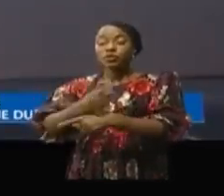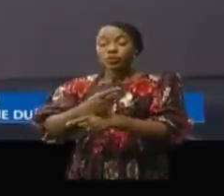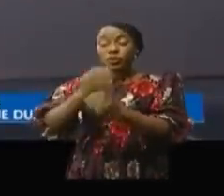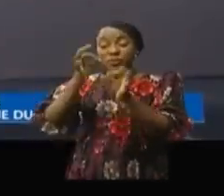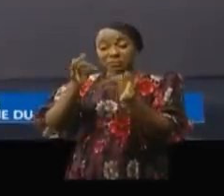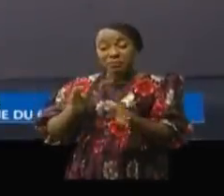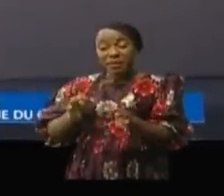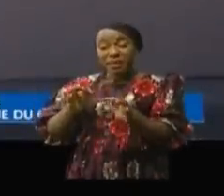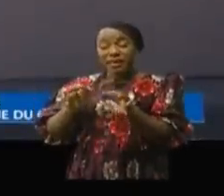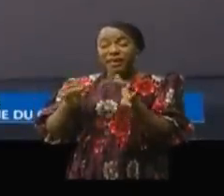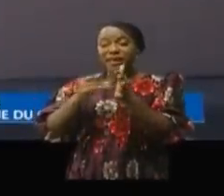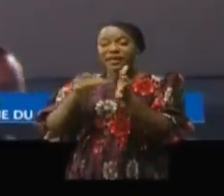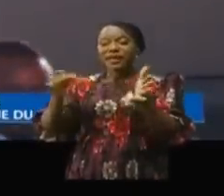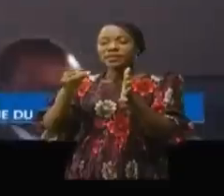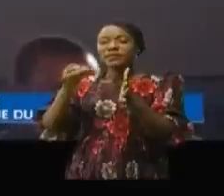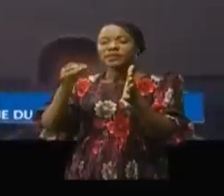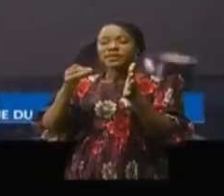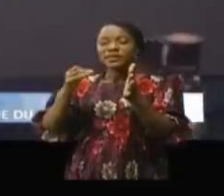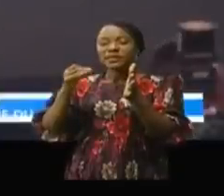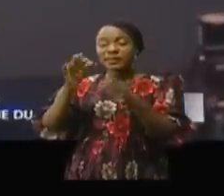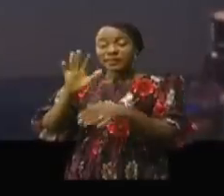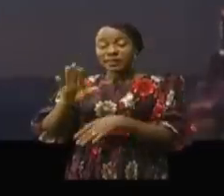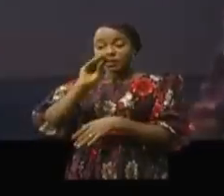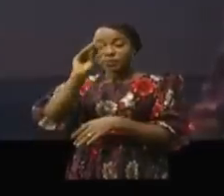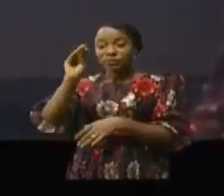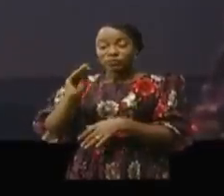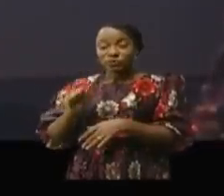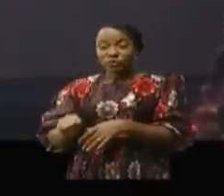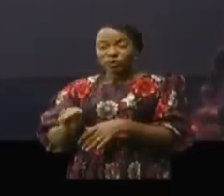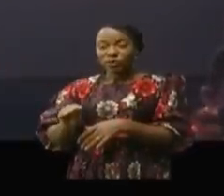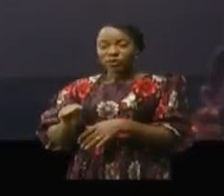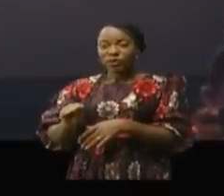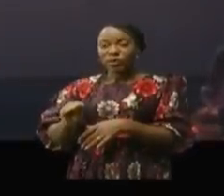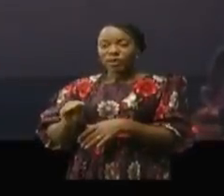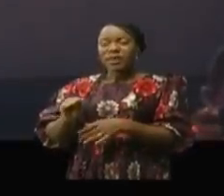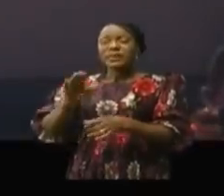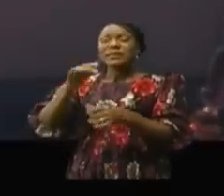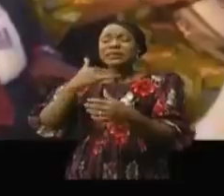que 85% du potentiel en hydrocarbures du pays